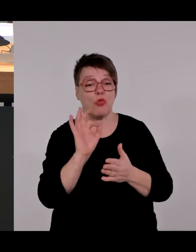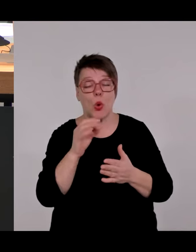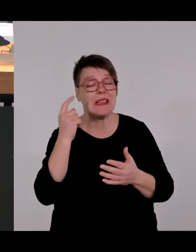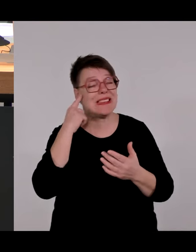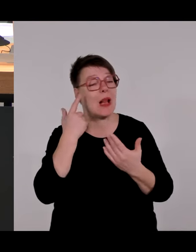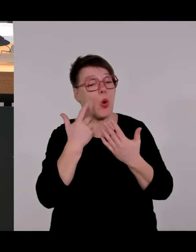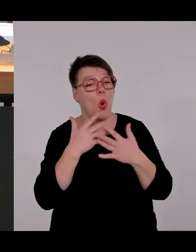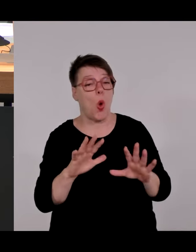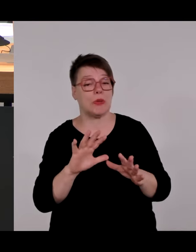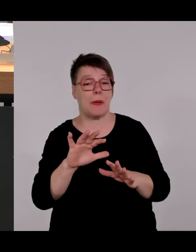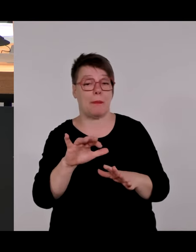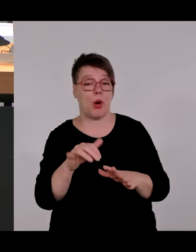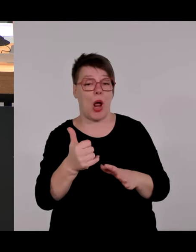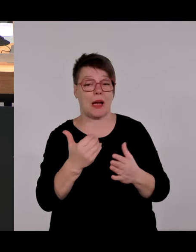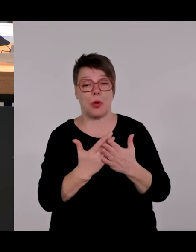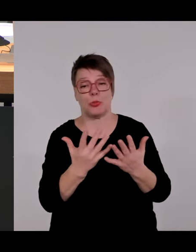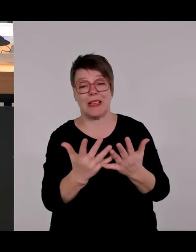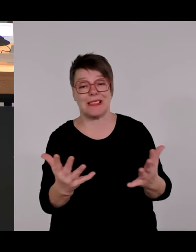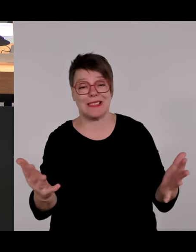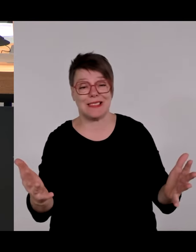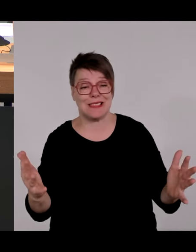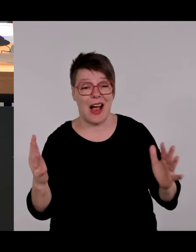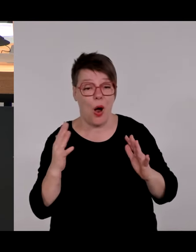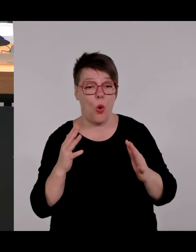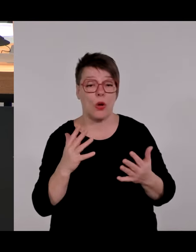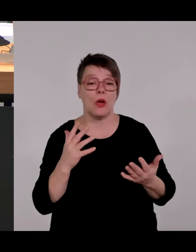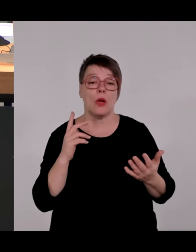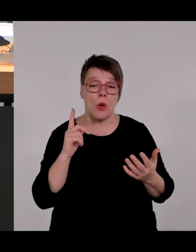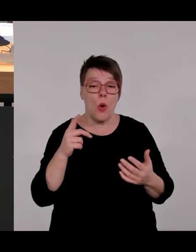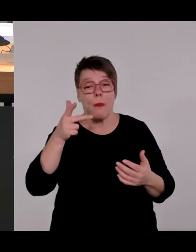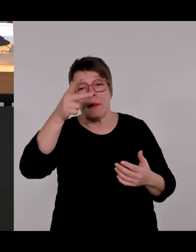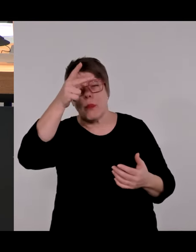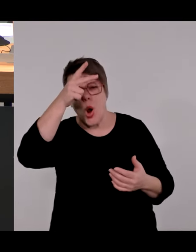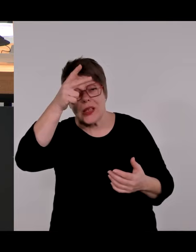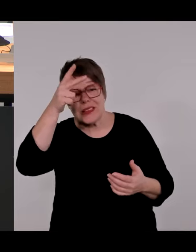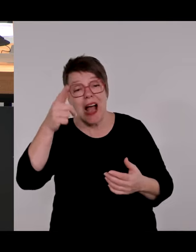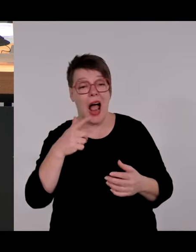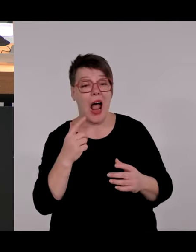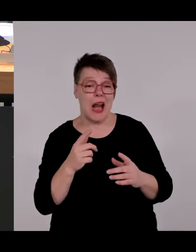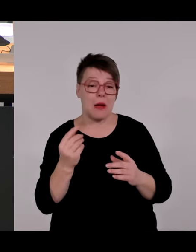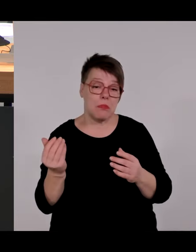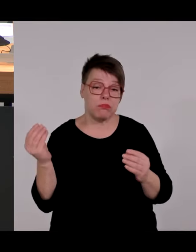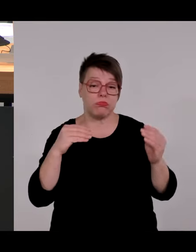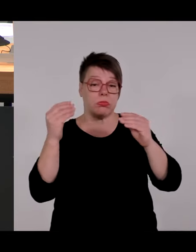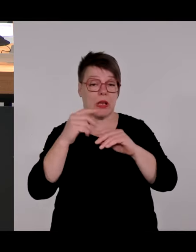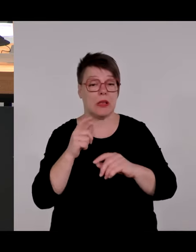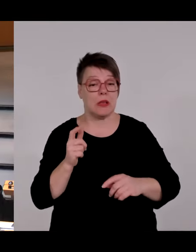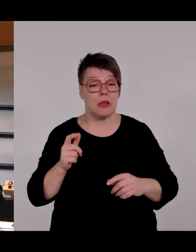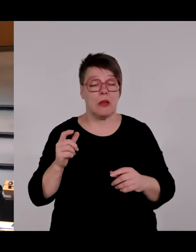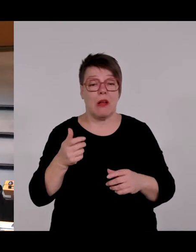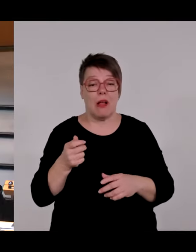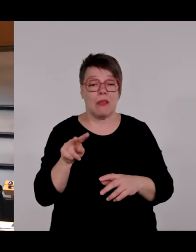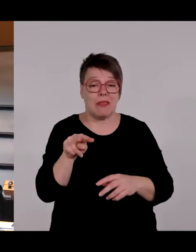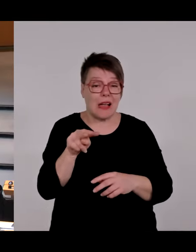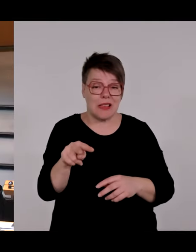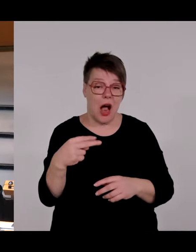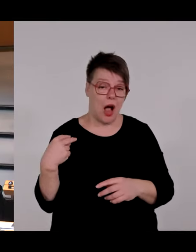Prioritätensetzung stellen lassen. Was ist ihnen wirklich wichtig und was sind ihre wohlfeilen Versprechungen wert, meine Damen und Herren?